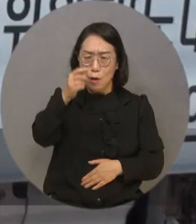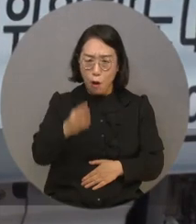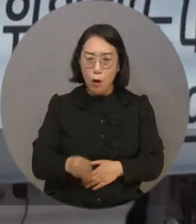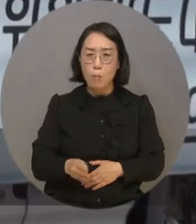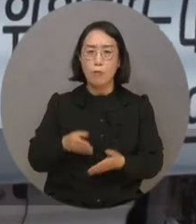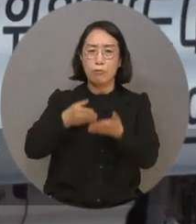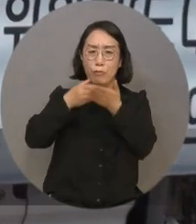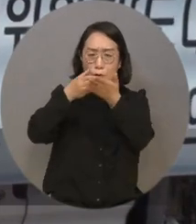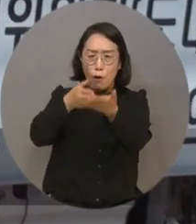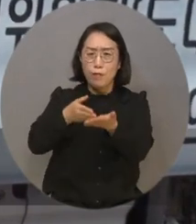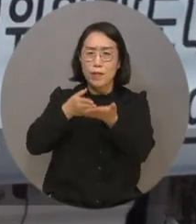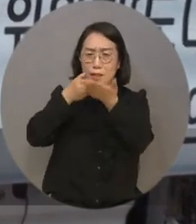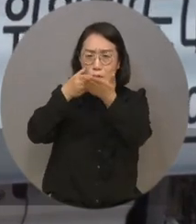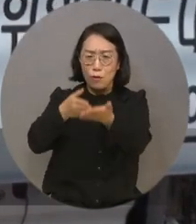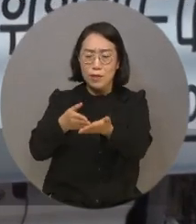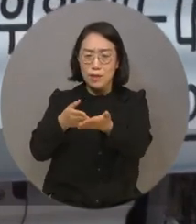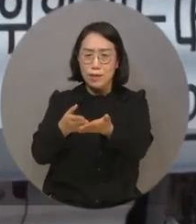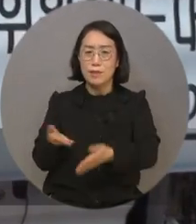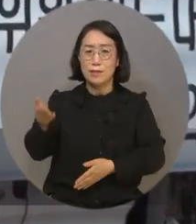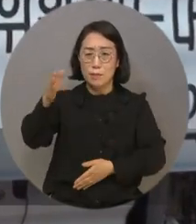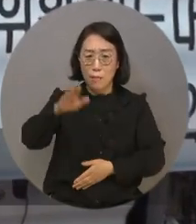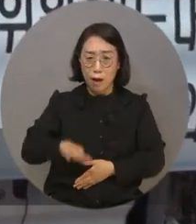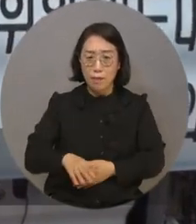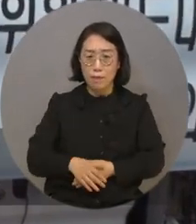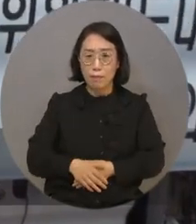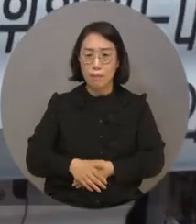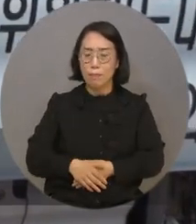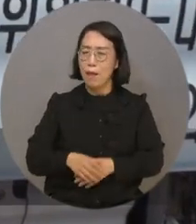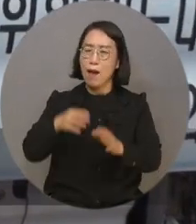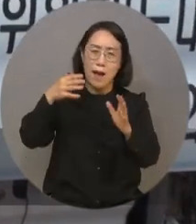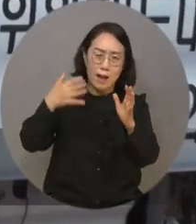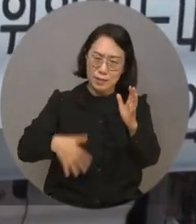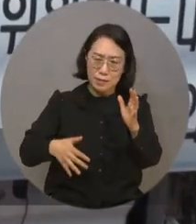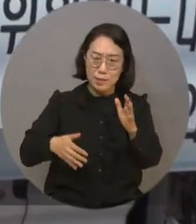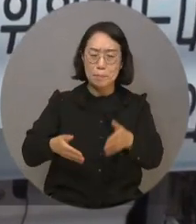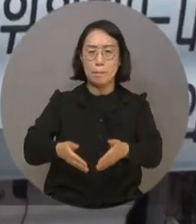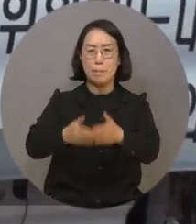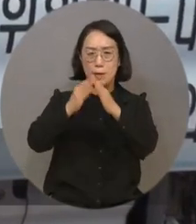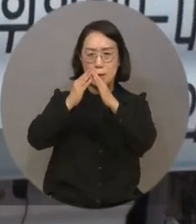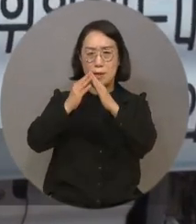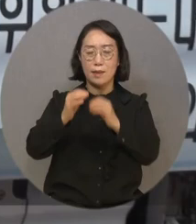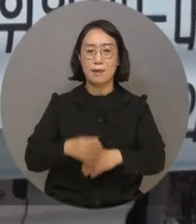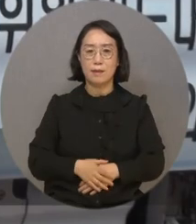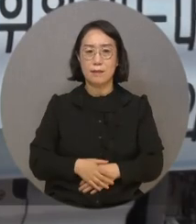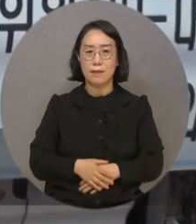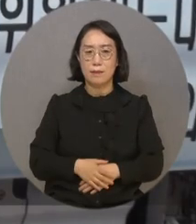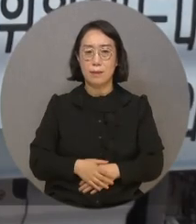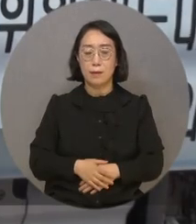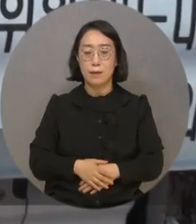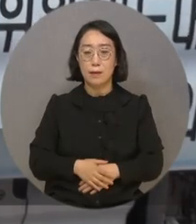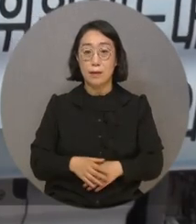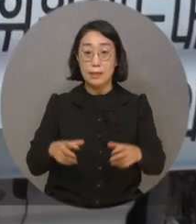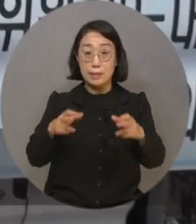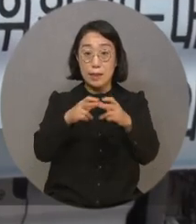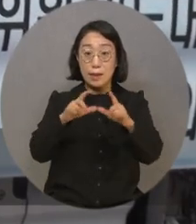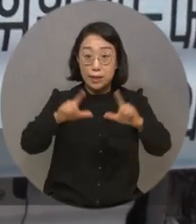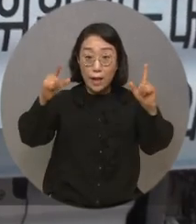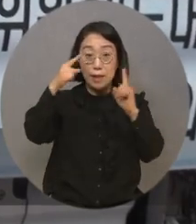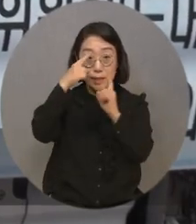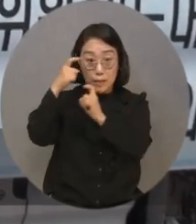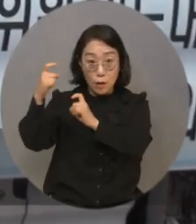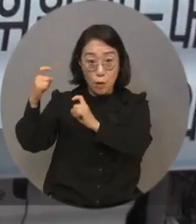건의하고 했습니다마는 아직까지 이루어지지 않고 이번 제43회 장애인 날 기념해서